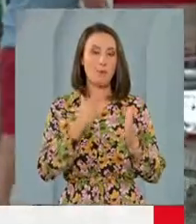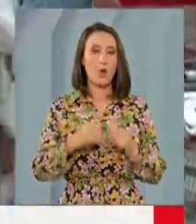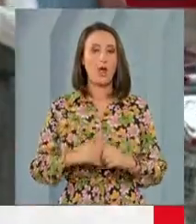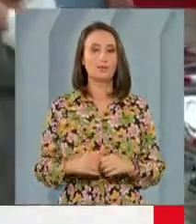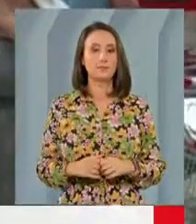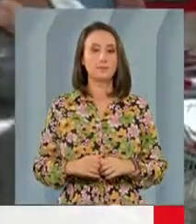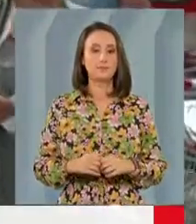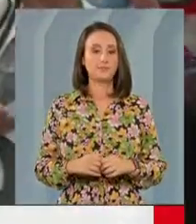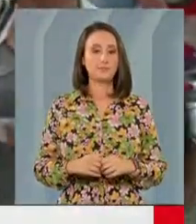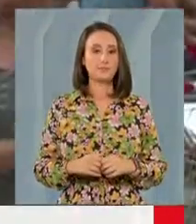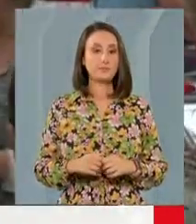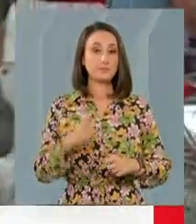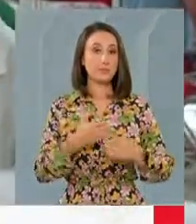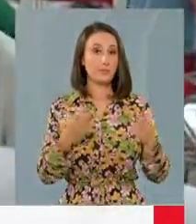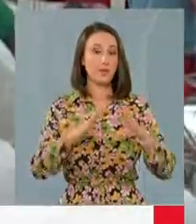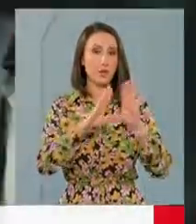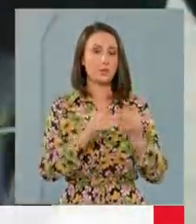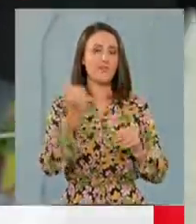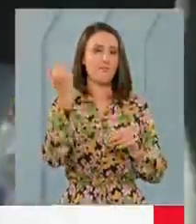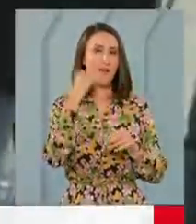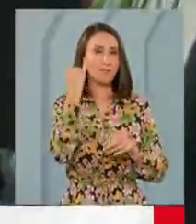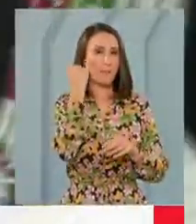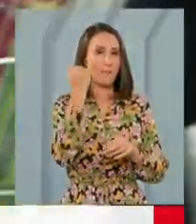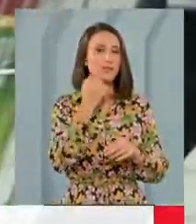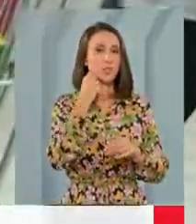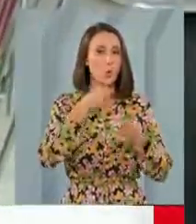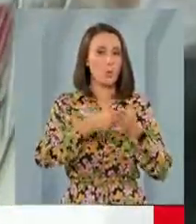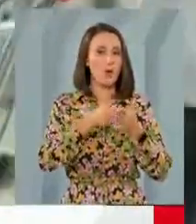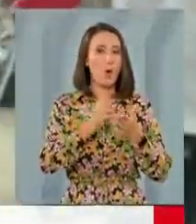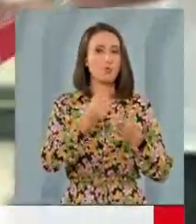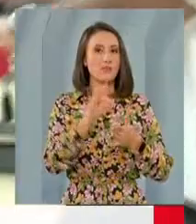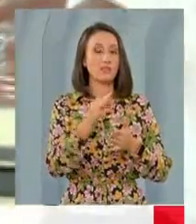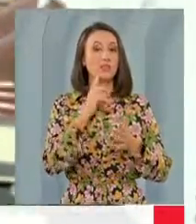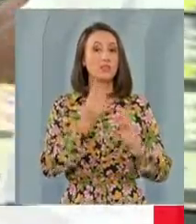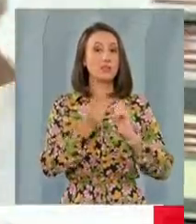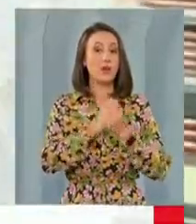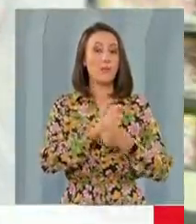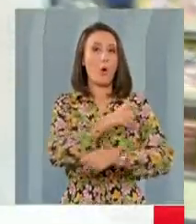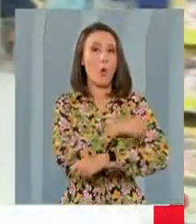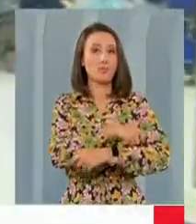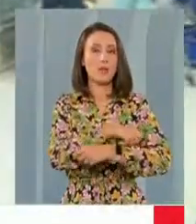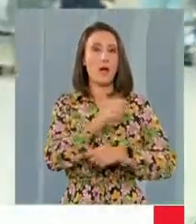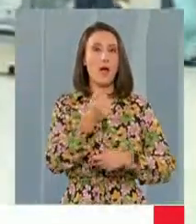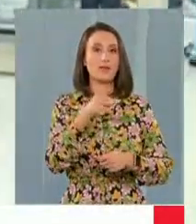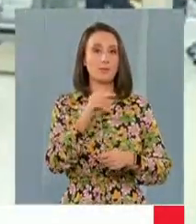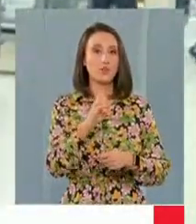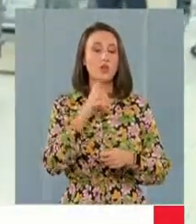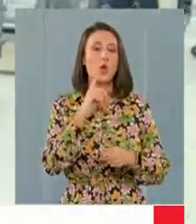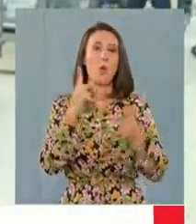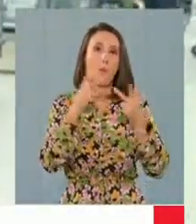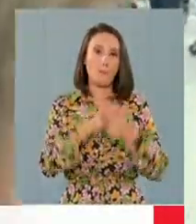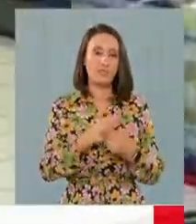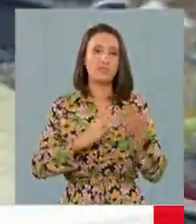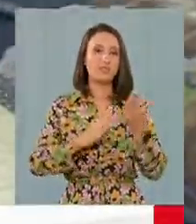comercializarea sticlelor despre care românii aveau falsa impresie când cumpărau că e oțet a fost transformată de comisariat de oprire